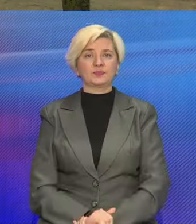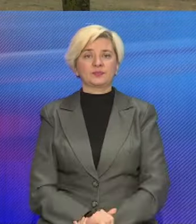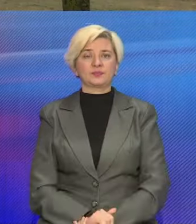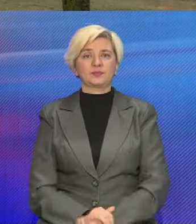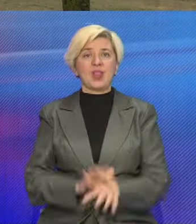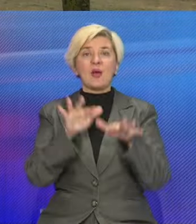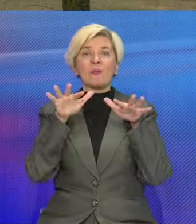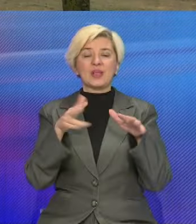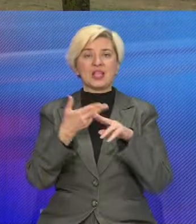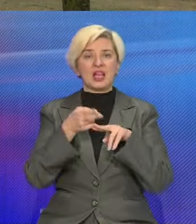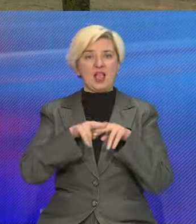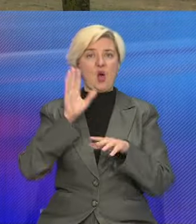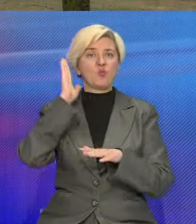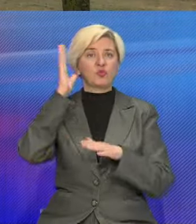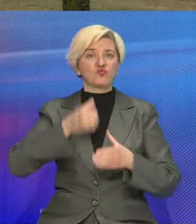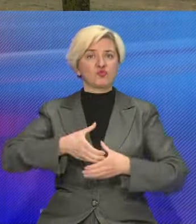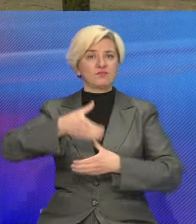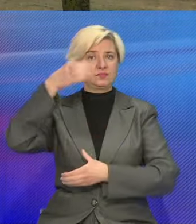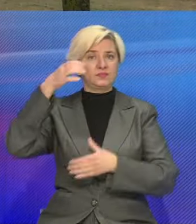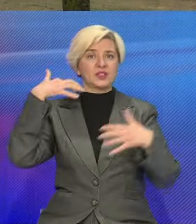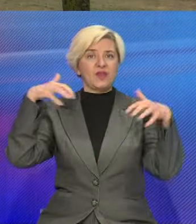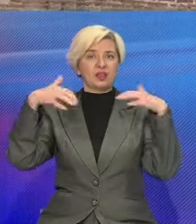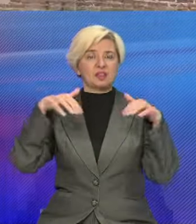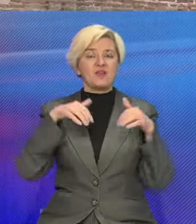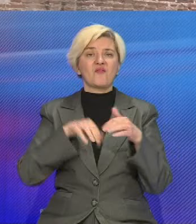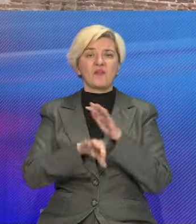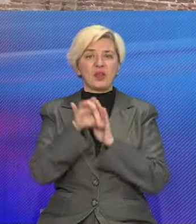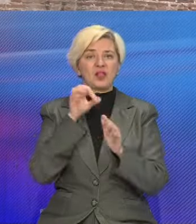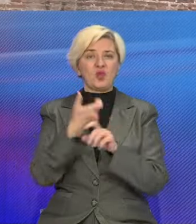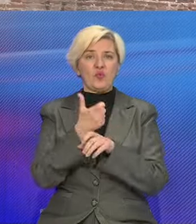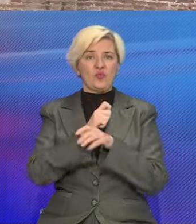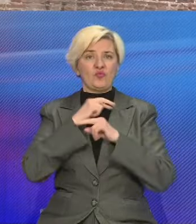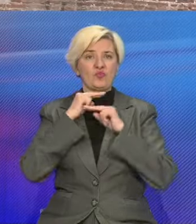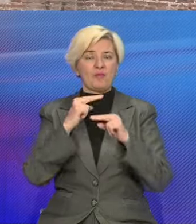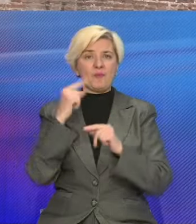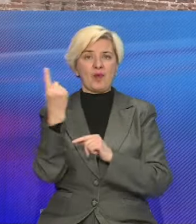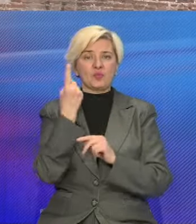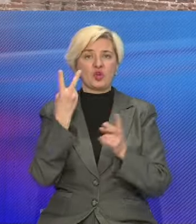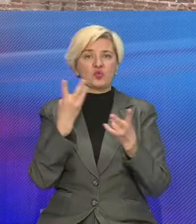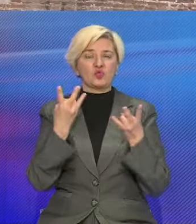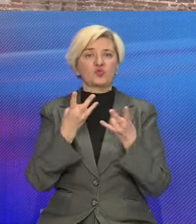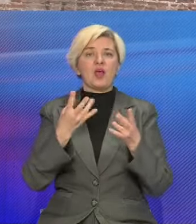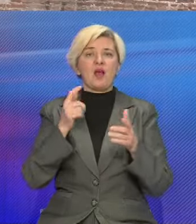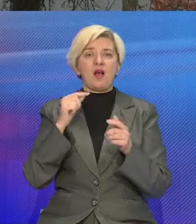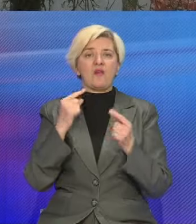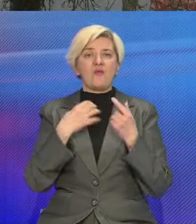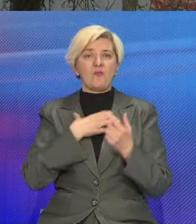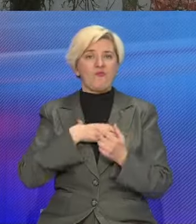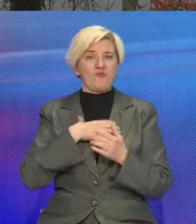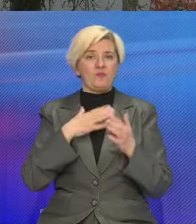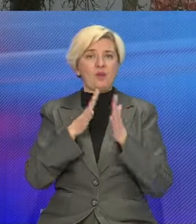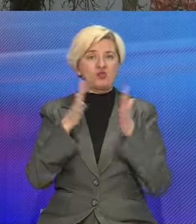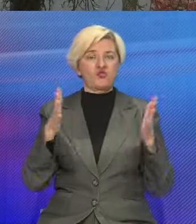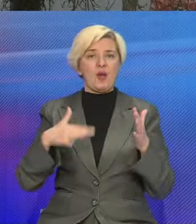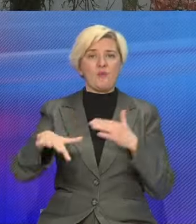Мецца для будучі званіцца выбиралася вельми уважлива. По-перше, під об'єкт необхіднозначна площа, крыху більш за 50